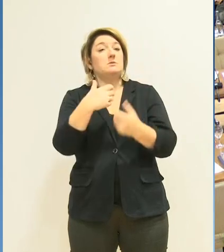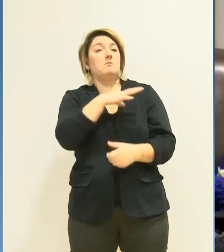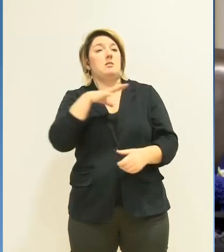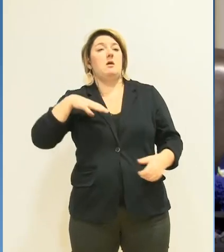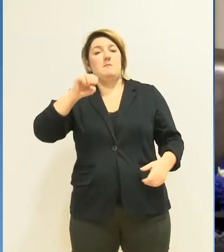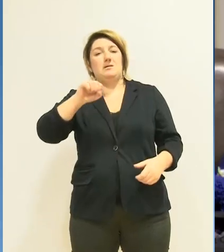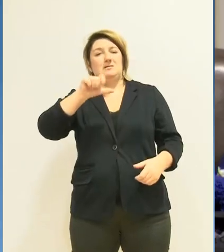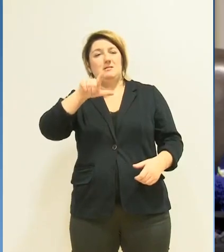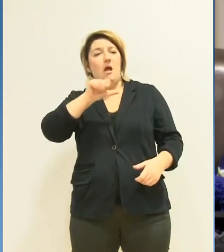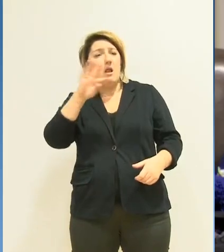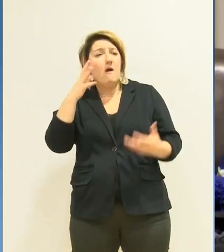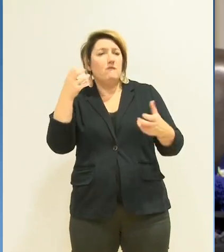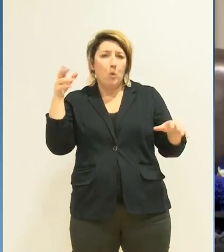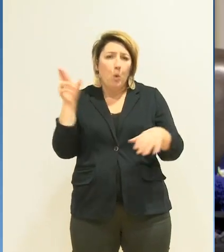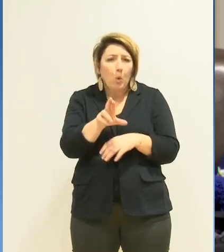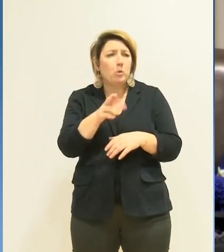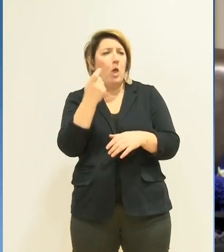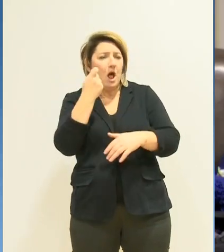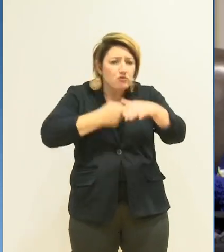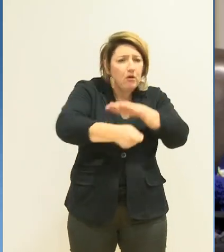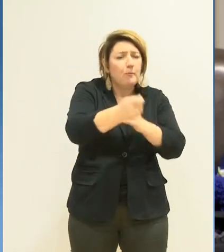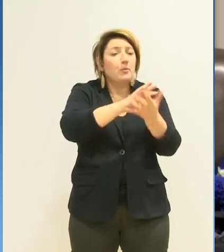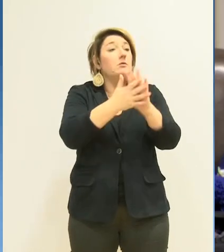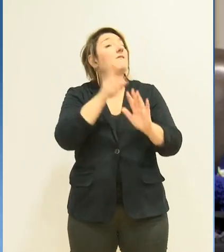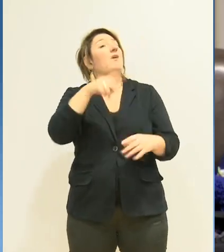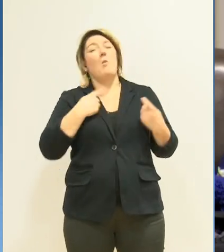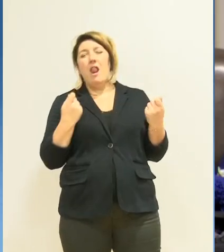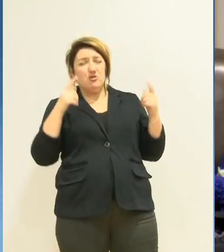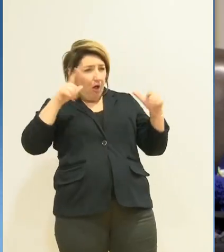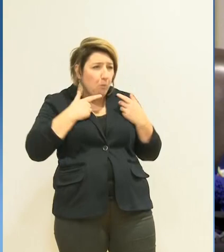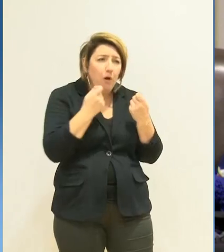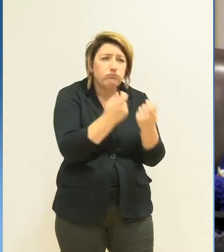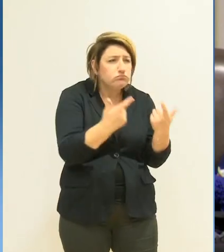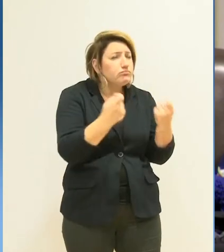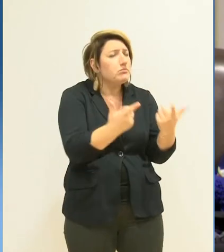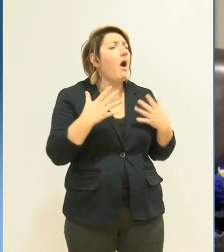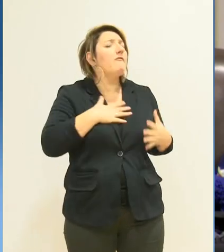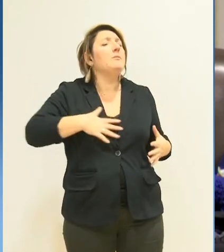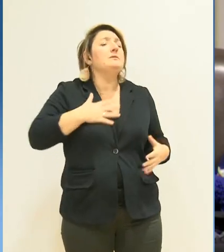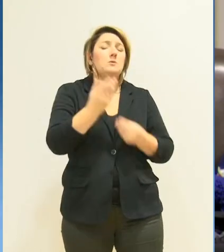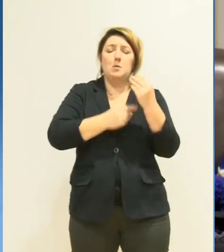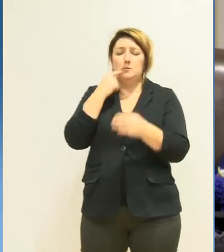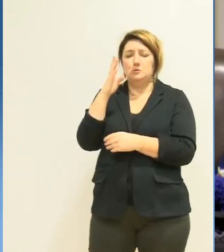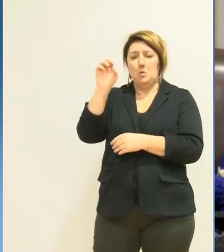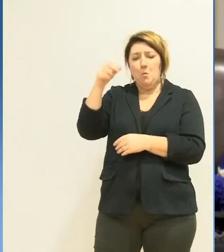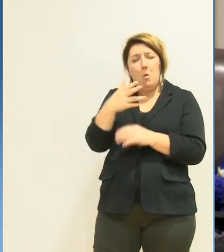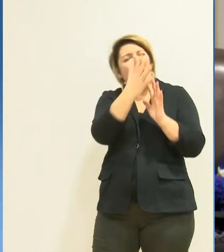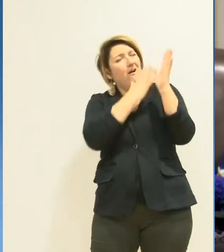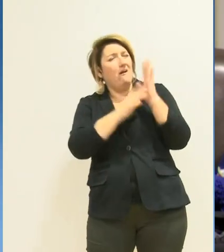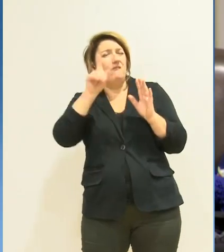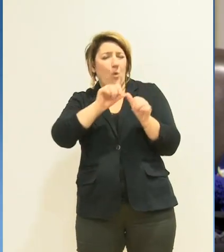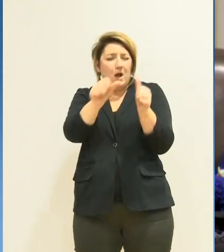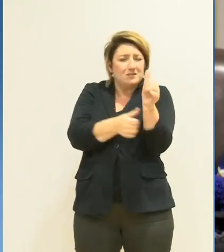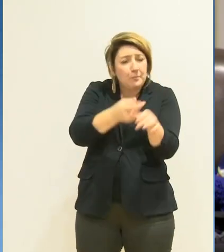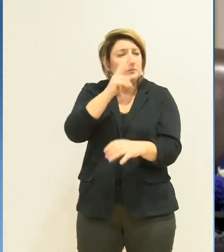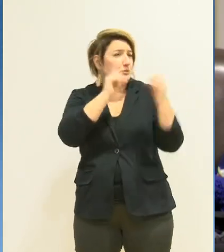sur cette un budget aux associations ce que je ferais volontiers si j'avais les moyens ou monsieur bron qui nous parle de bêtes plus d'atsem et je suis tout à fait le cas avec lui si on